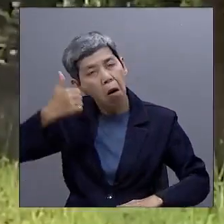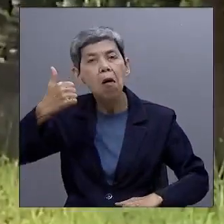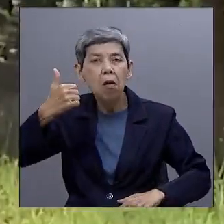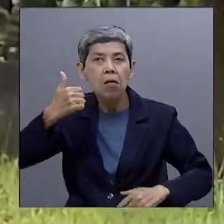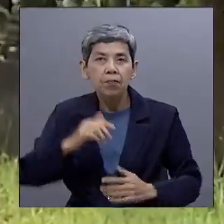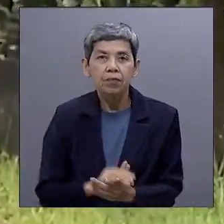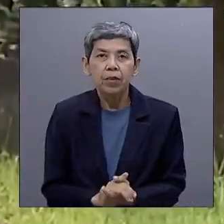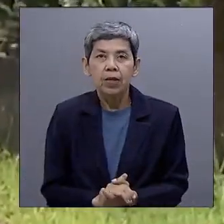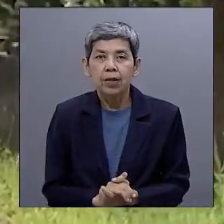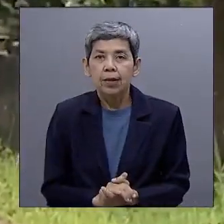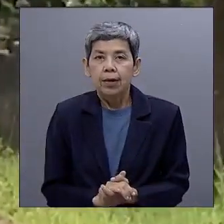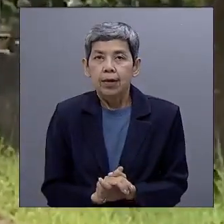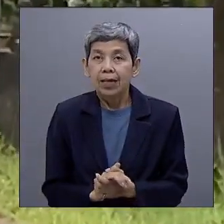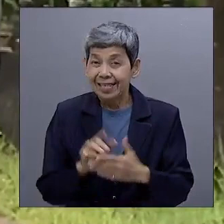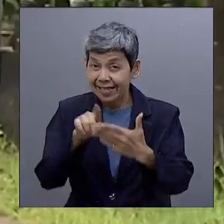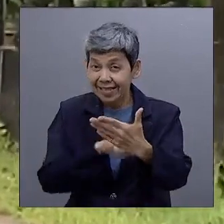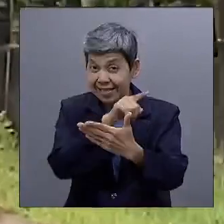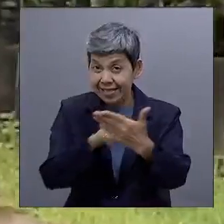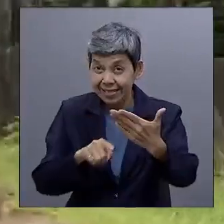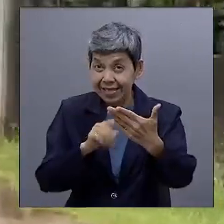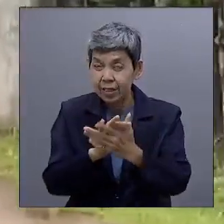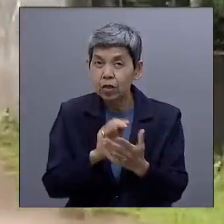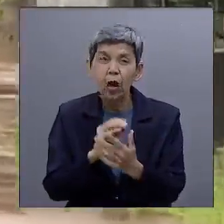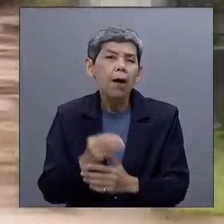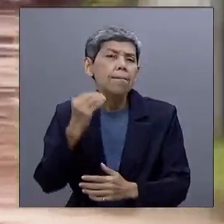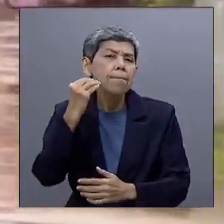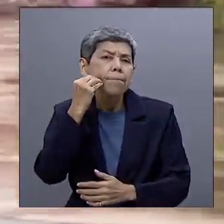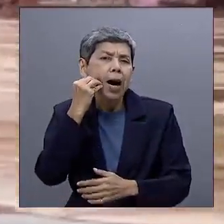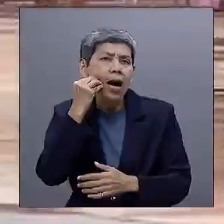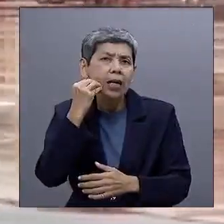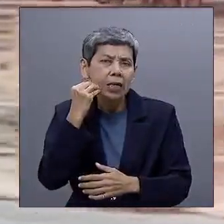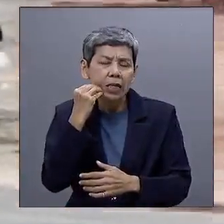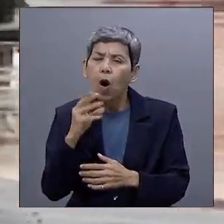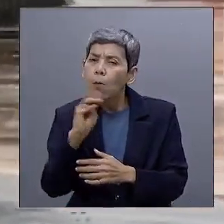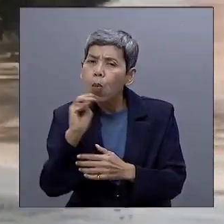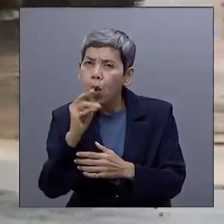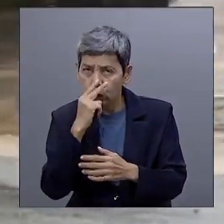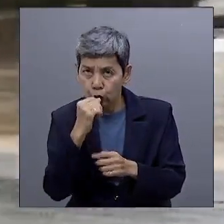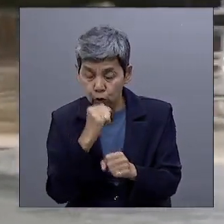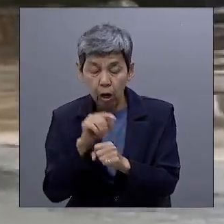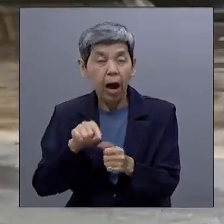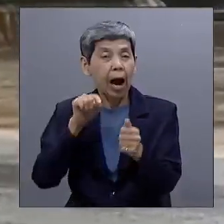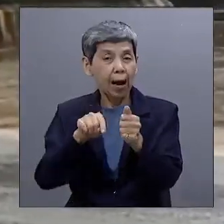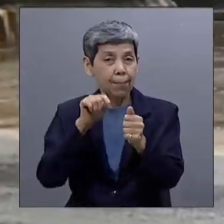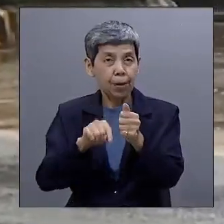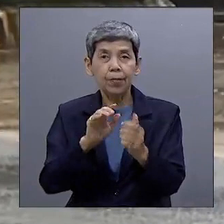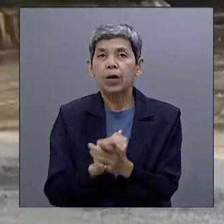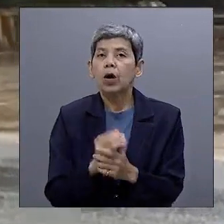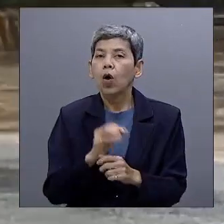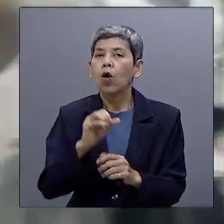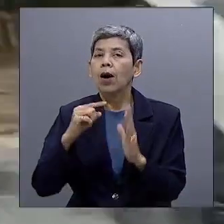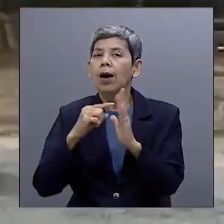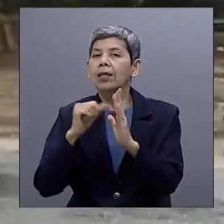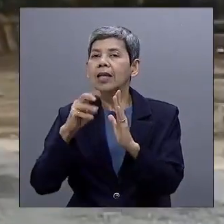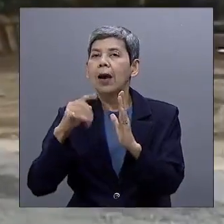ส่วนบรรยากาศการใช้สิทธิ์บริเวณบ้านคลองม่วงปากคลองตำบลตึงแวงอำเภอมณฑลเสมา